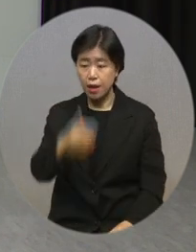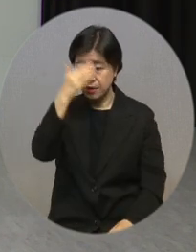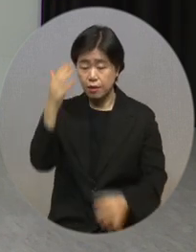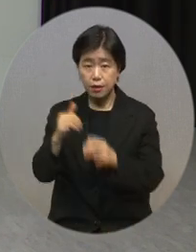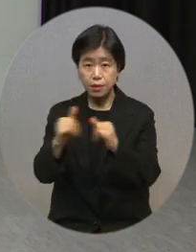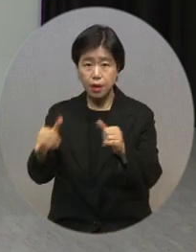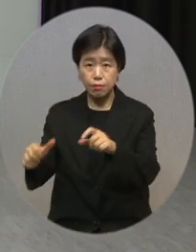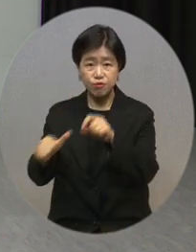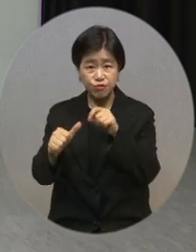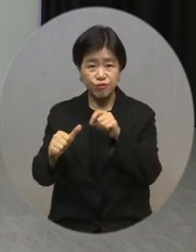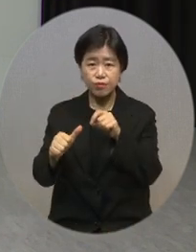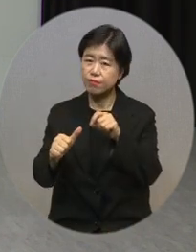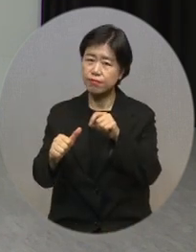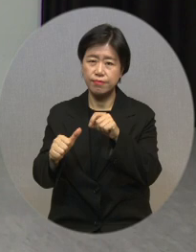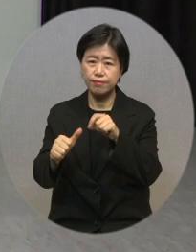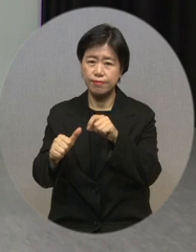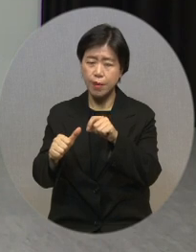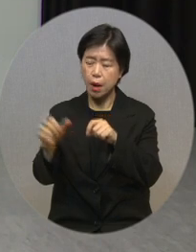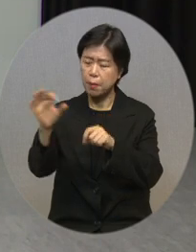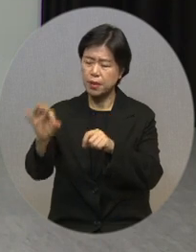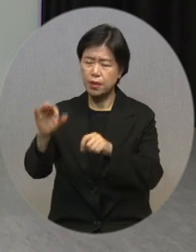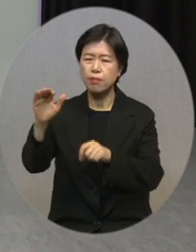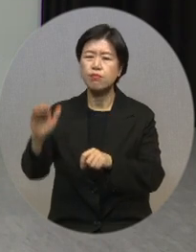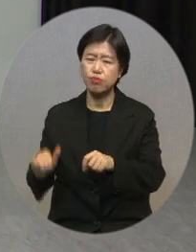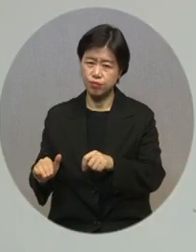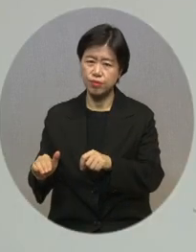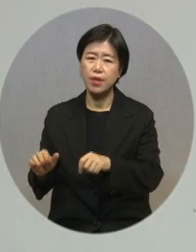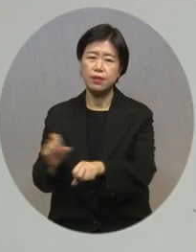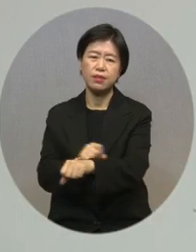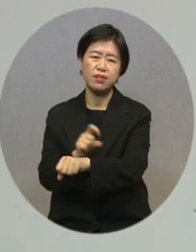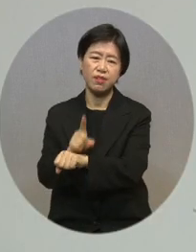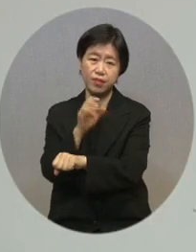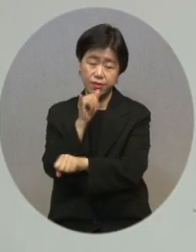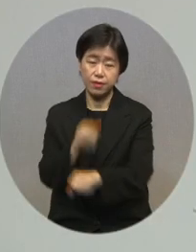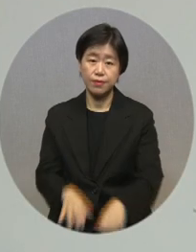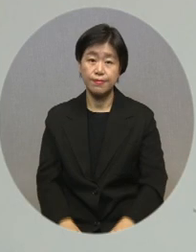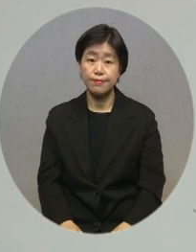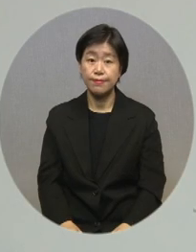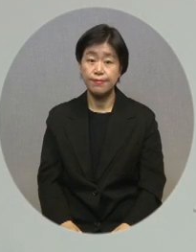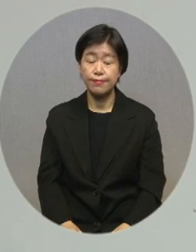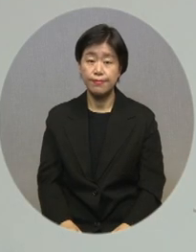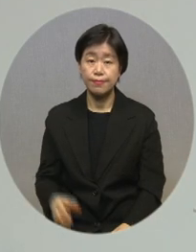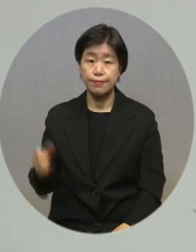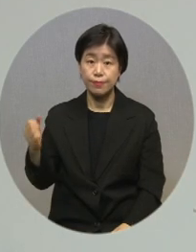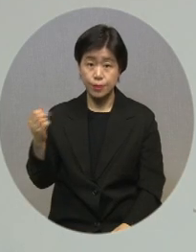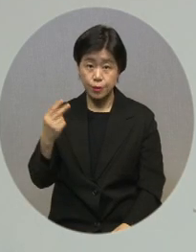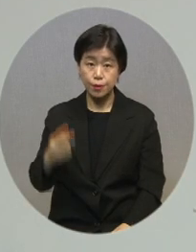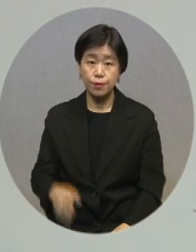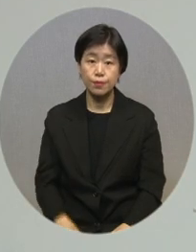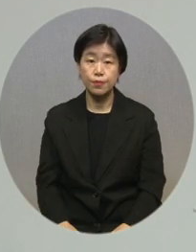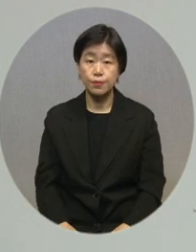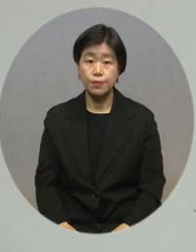사실은 청년 고용률이 좀 낮을 수밖에 없는 예, 특성은 예. 갖고 있는데 또 한편으로는 20